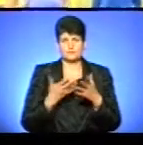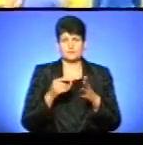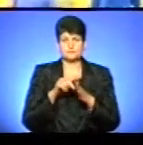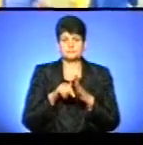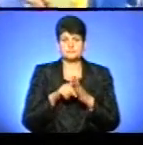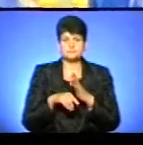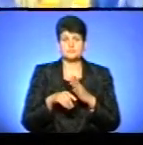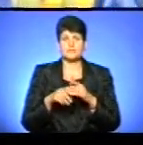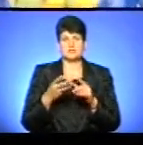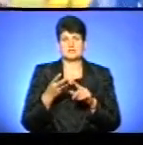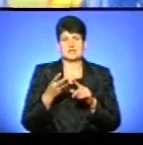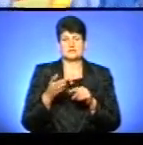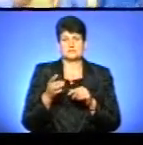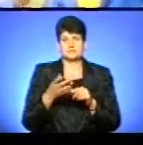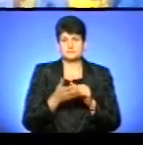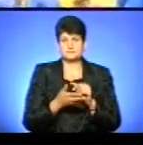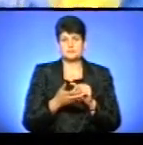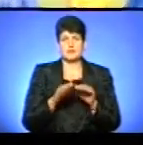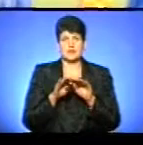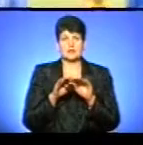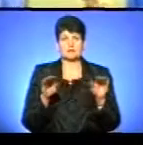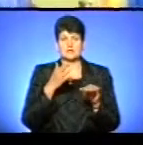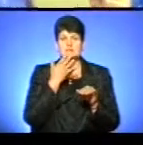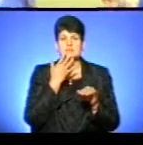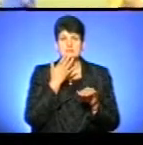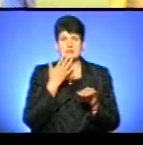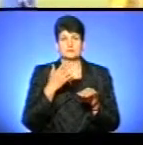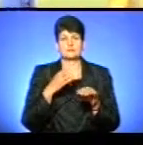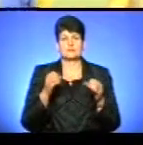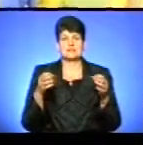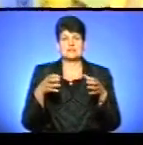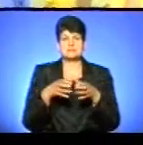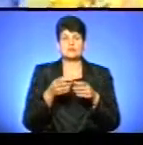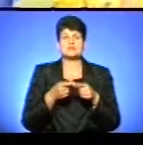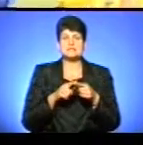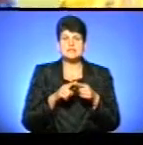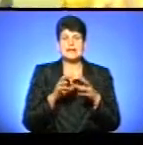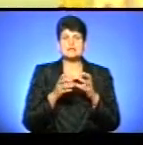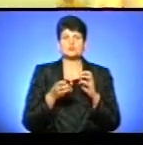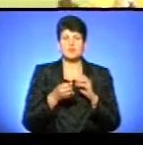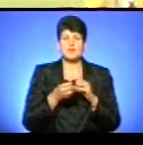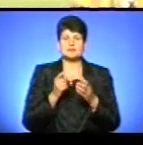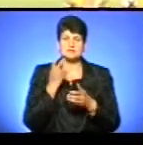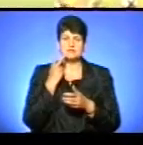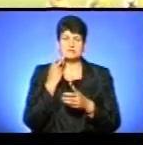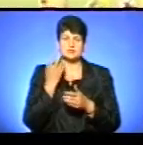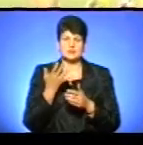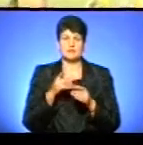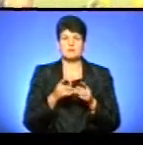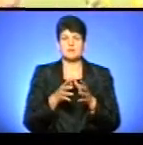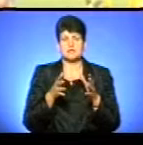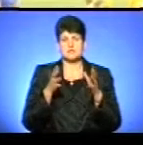вже третє. Але рівень національної збірної – це завжди є результат. І тому